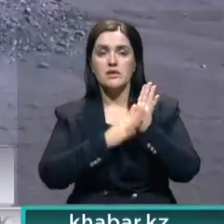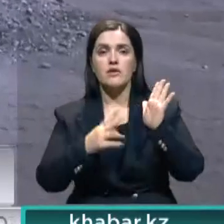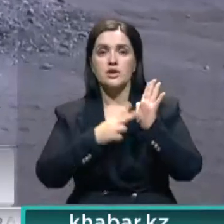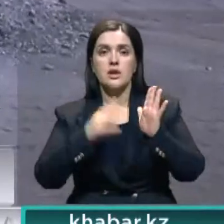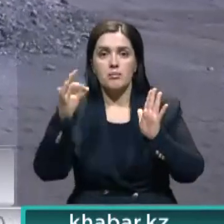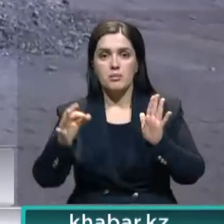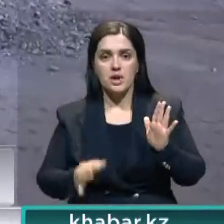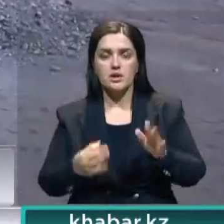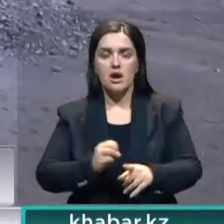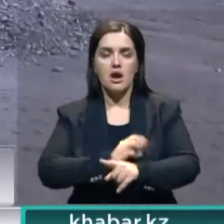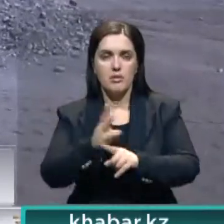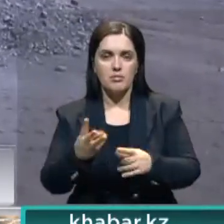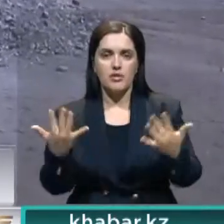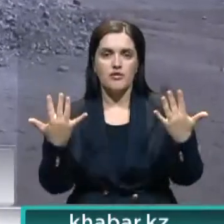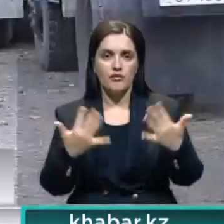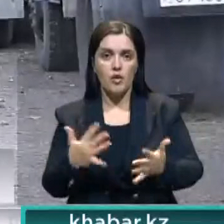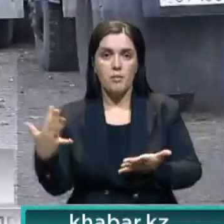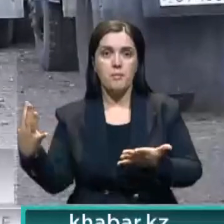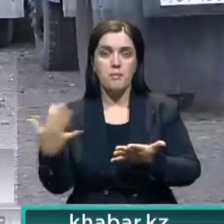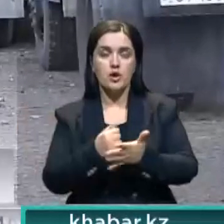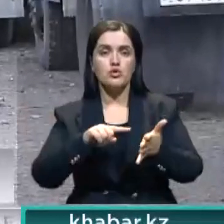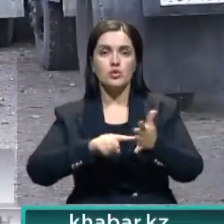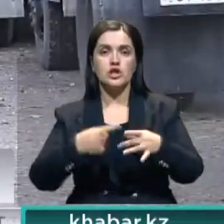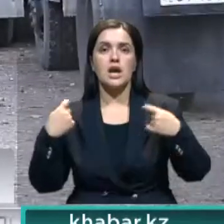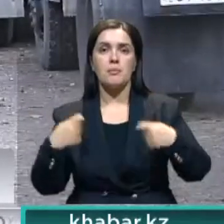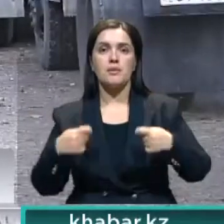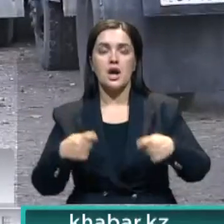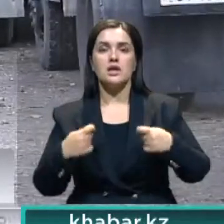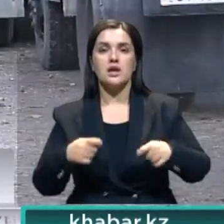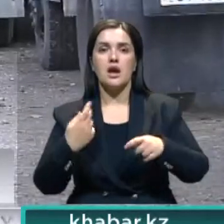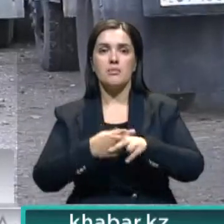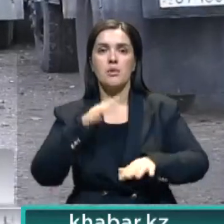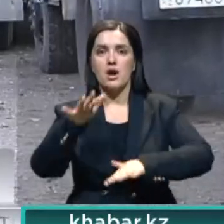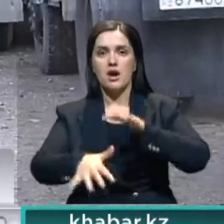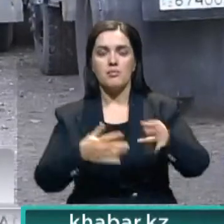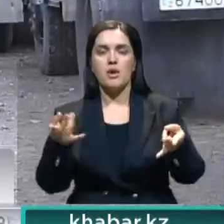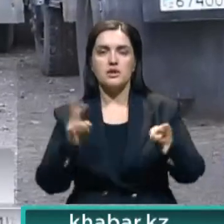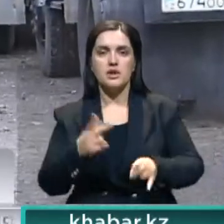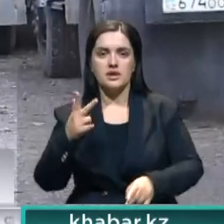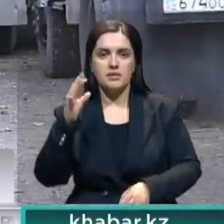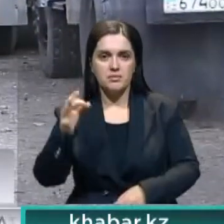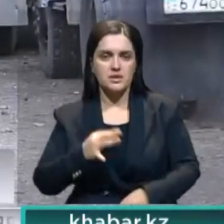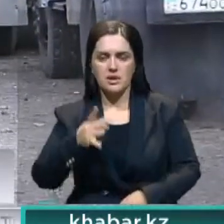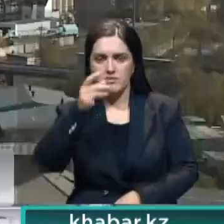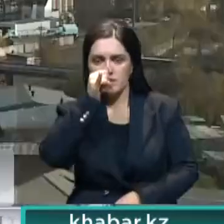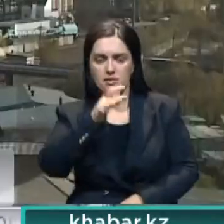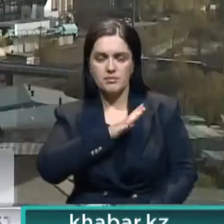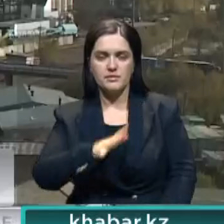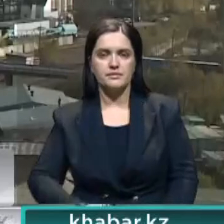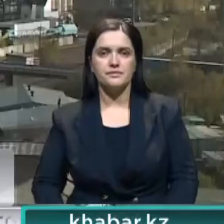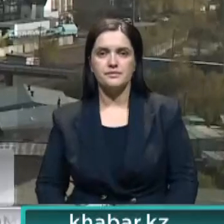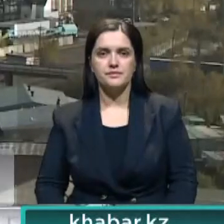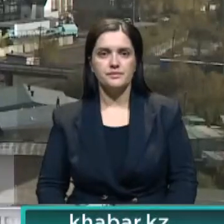97% жителей им обеспечены. Получается, что точки продаж сейчас штурмуют оставшиеся 3%? Не похоже.